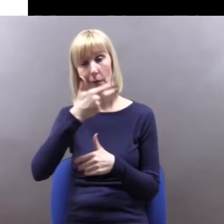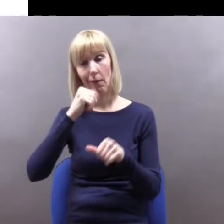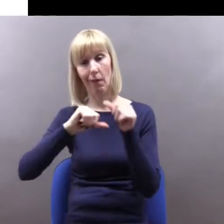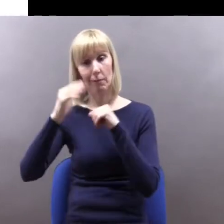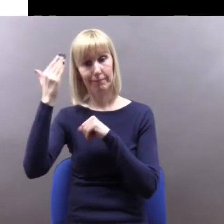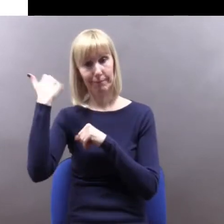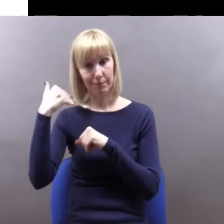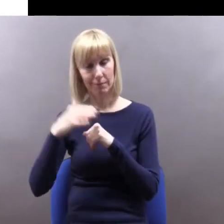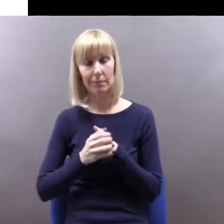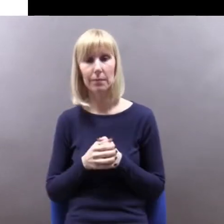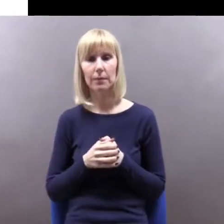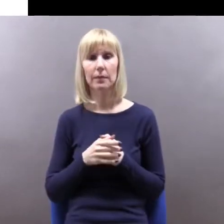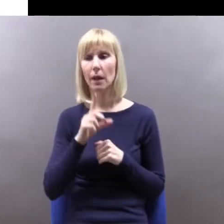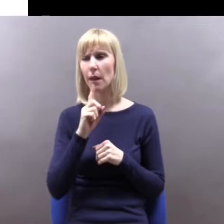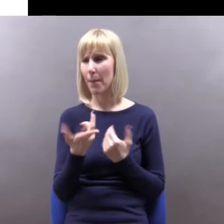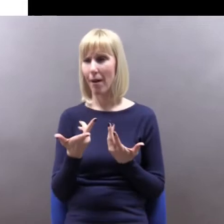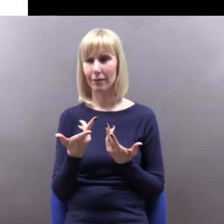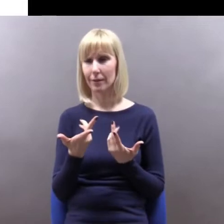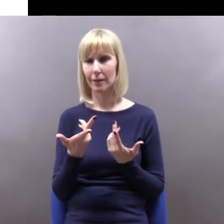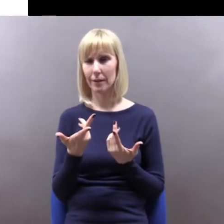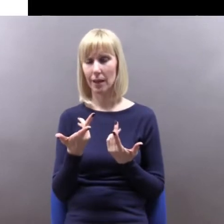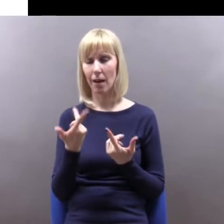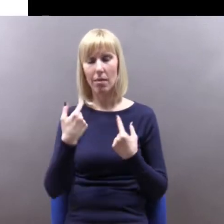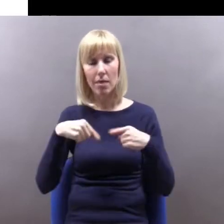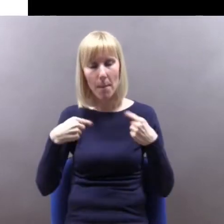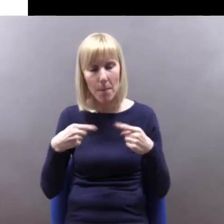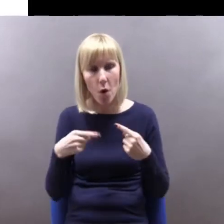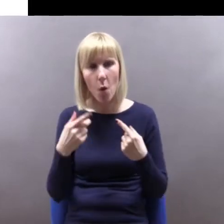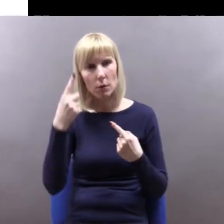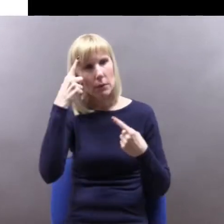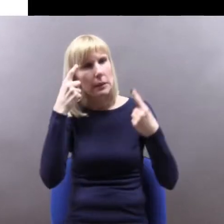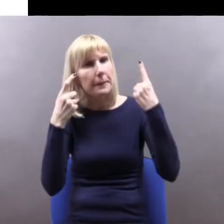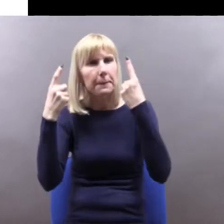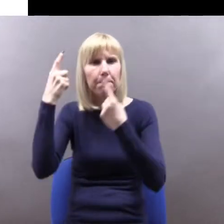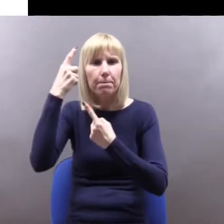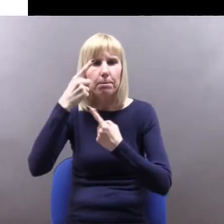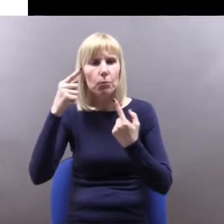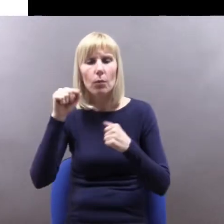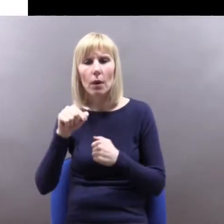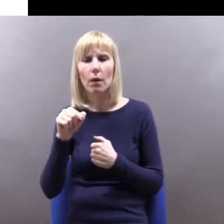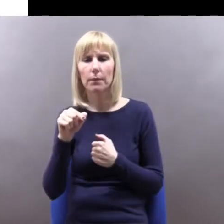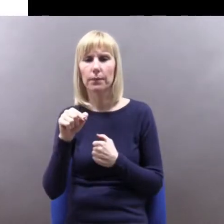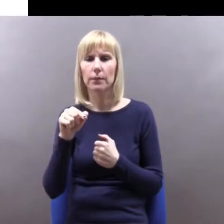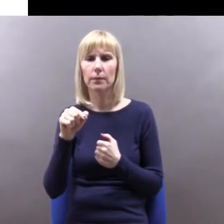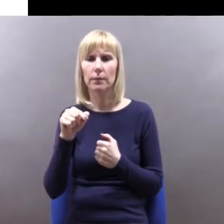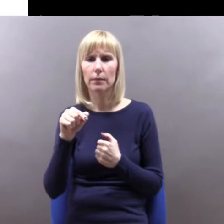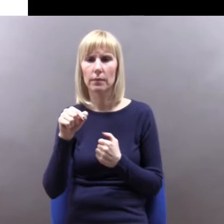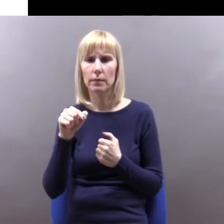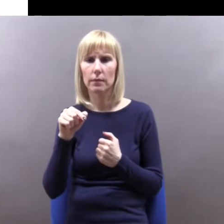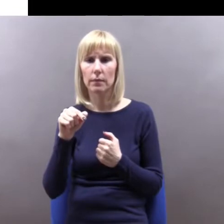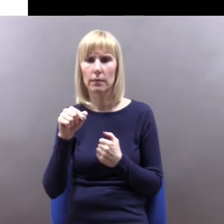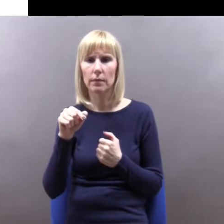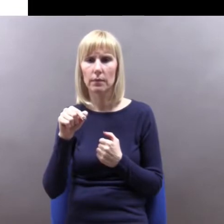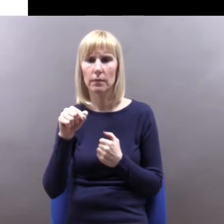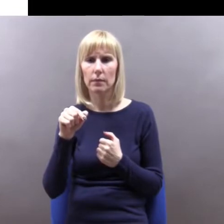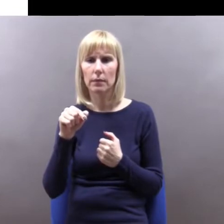prostu jakoś wpleść się w dostępne piktogramy, które są używane standardowo we